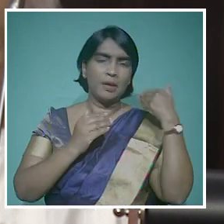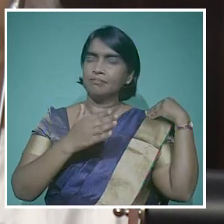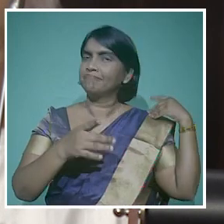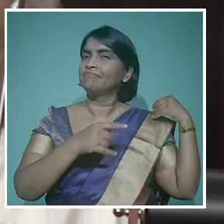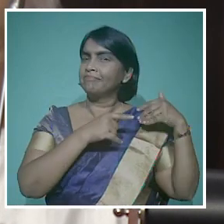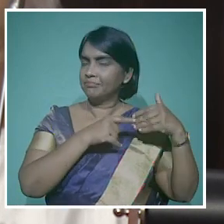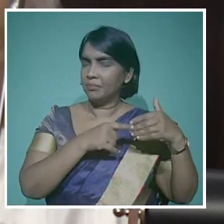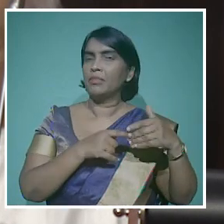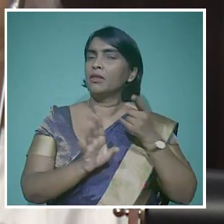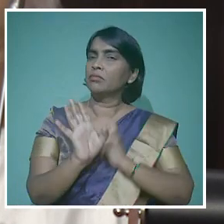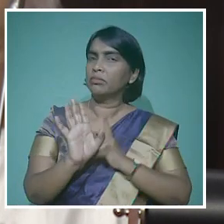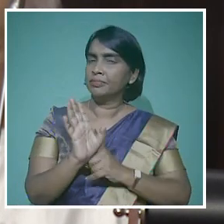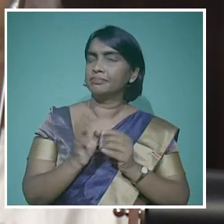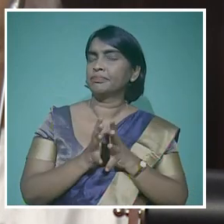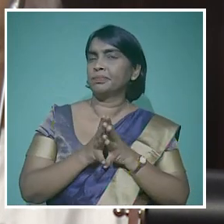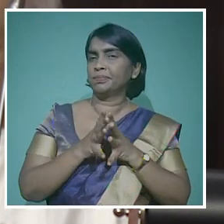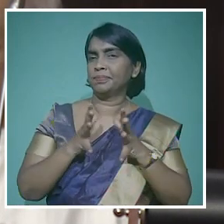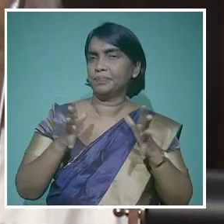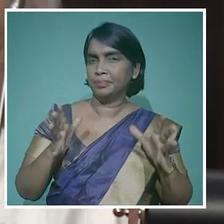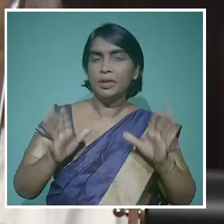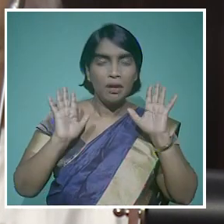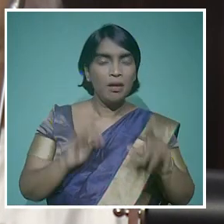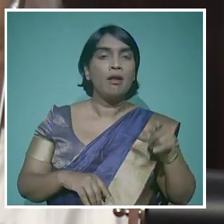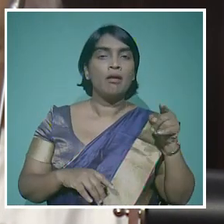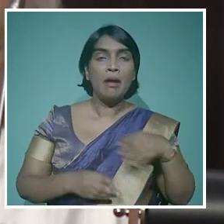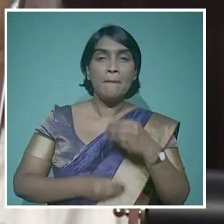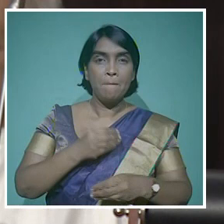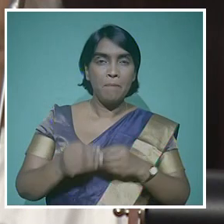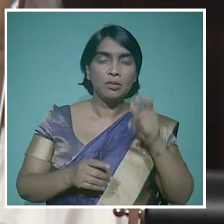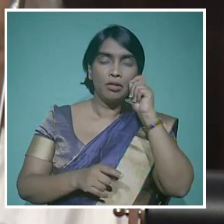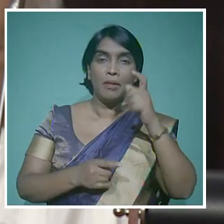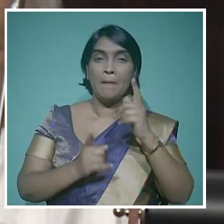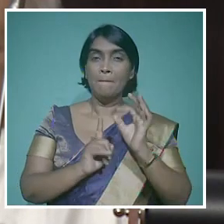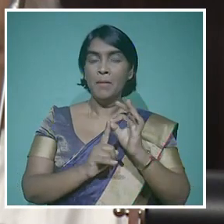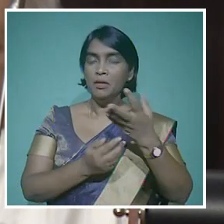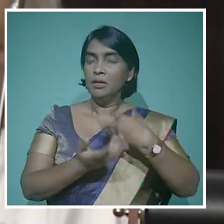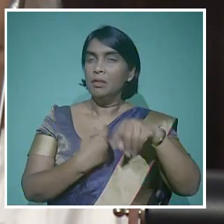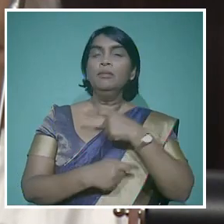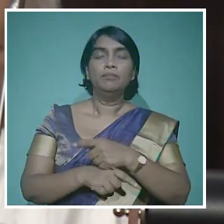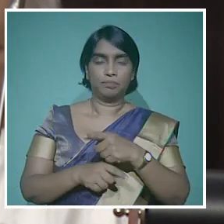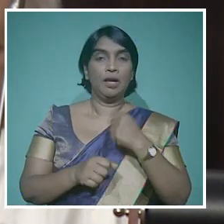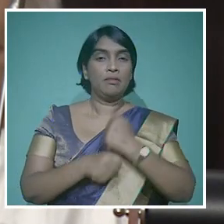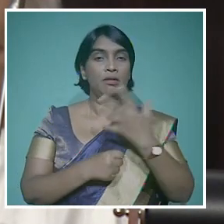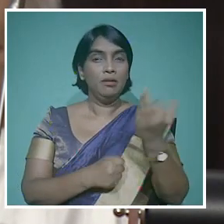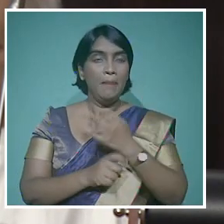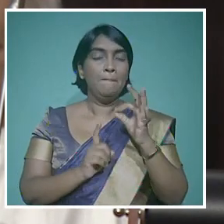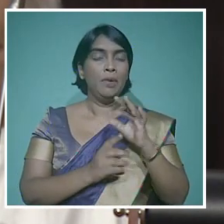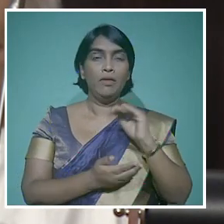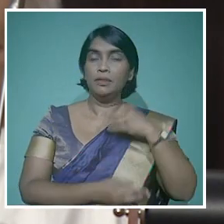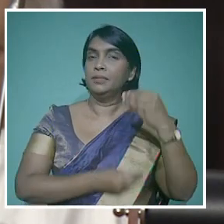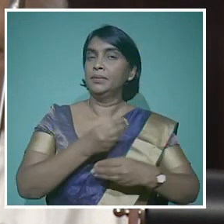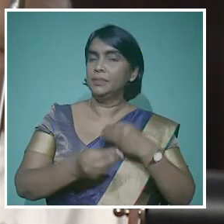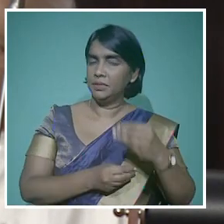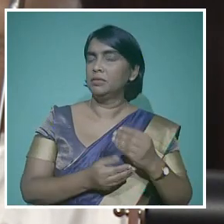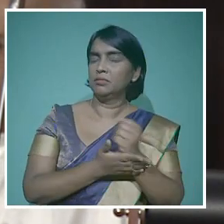දක්වා අඛණ්ඩවම වර්ධනය වුණා. නමුත් ඔවුන්ගේ ව්‍යාපාර ජනසතු කිරීම නිසා ලංකාවේ පුද්ගලික